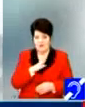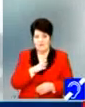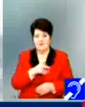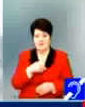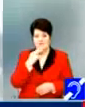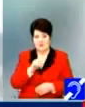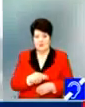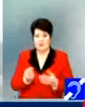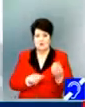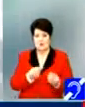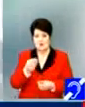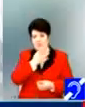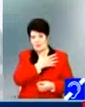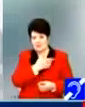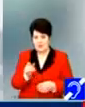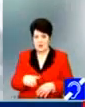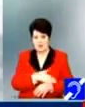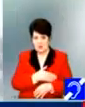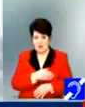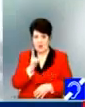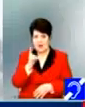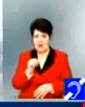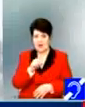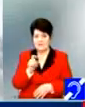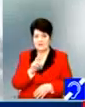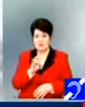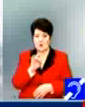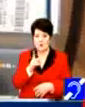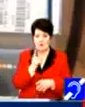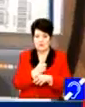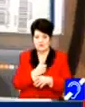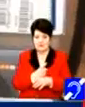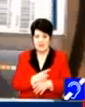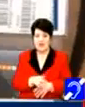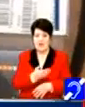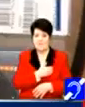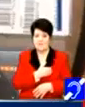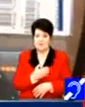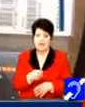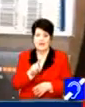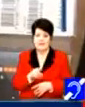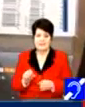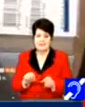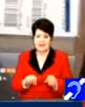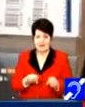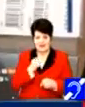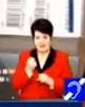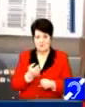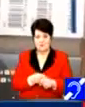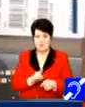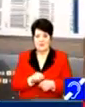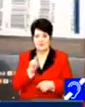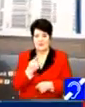spus că sunt jucători de o perioadă lungă de timp, iar cazinoul le-a pus interdicție. De aceea au vrut să se răzbune. Bărbatul de 53 de ani